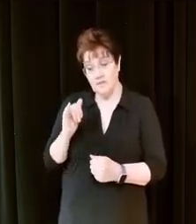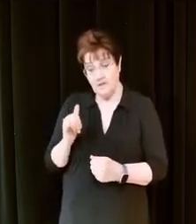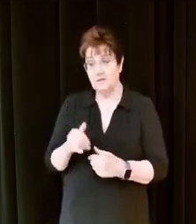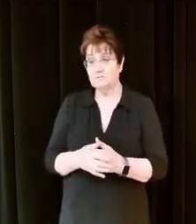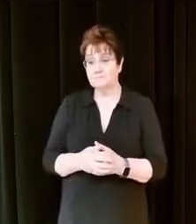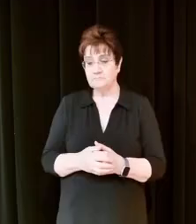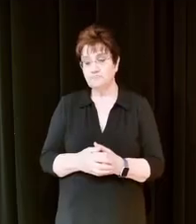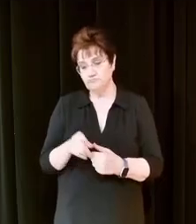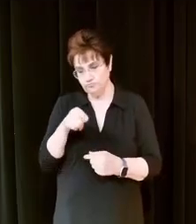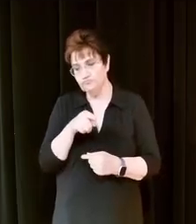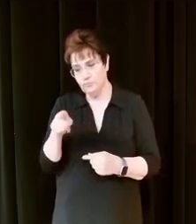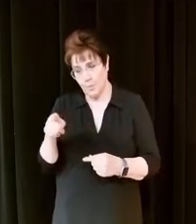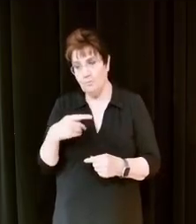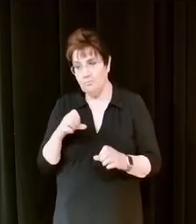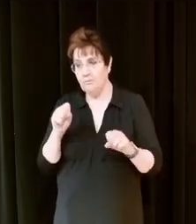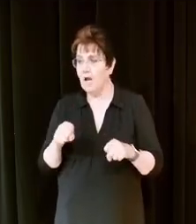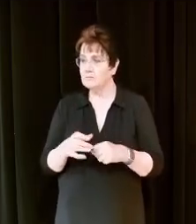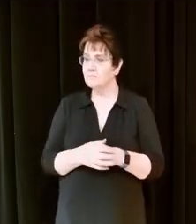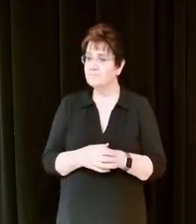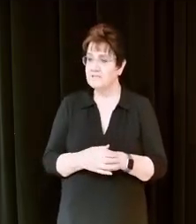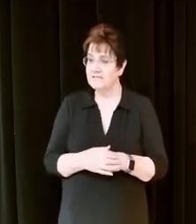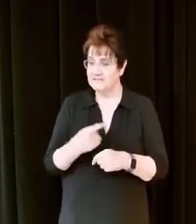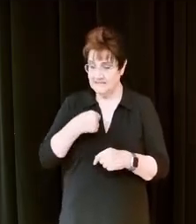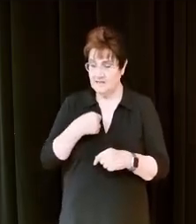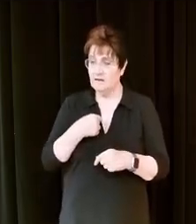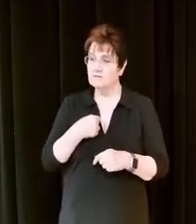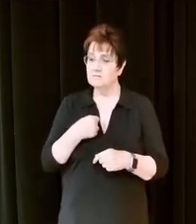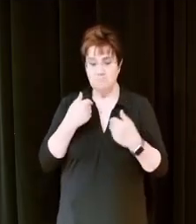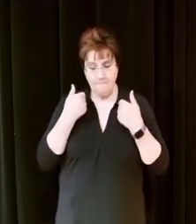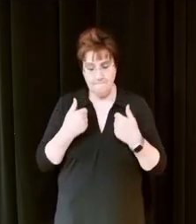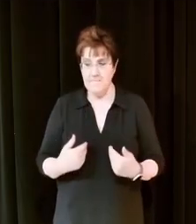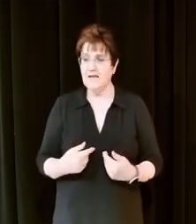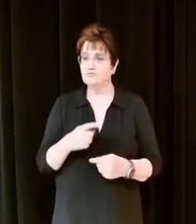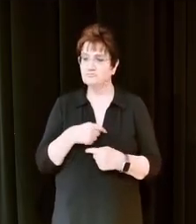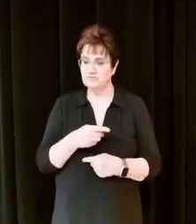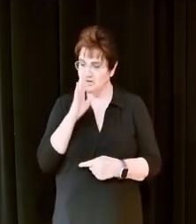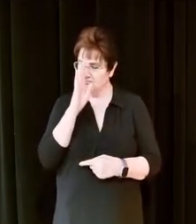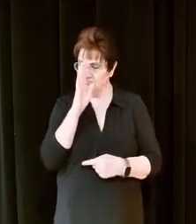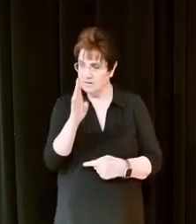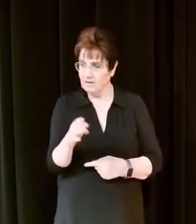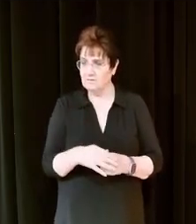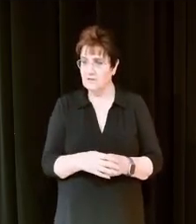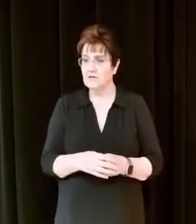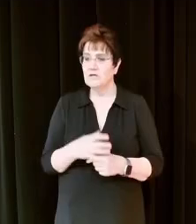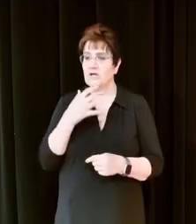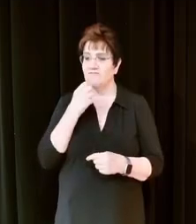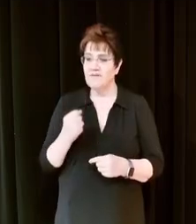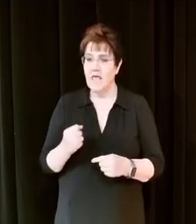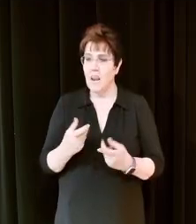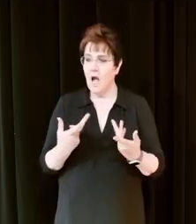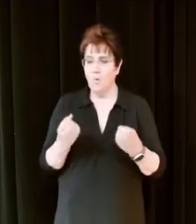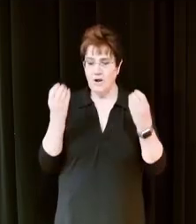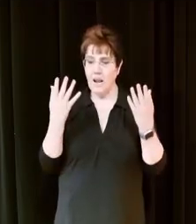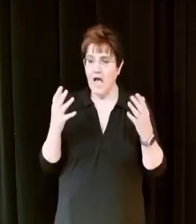das kann ich machen. Ich bin ein sehr geradliniger Mensch, habe Symmetrien gern und behalte gern